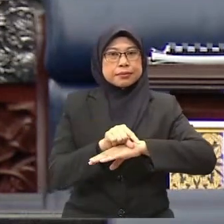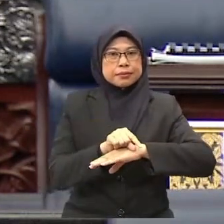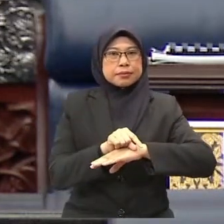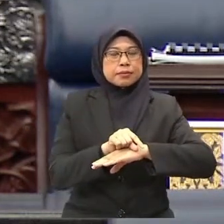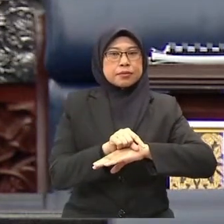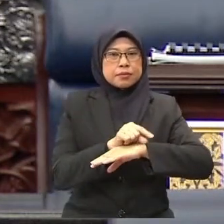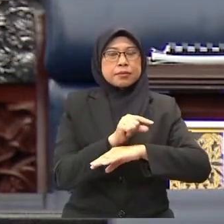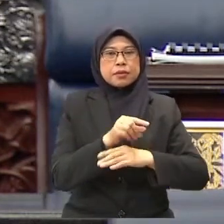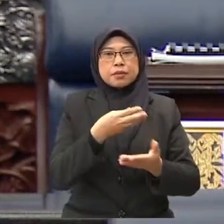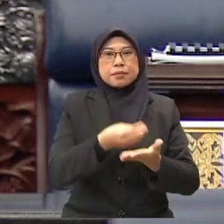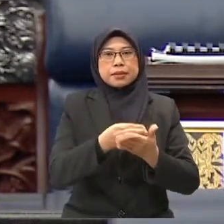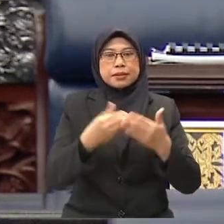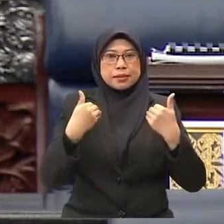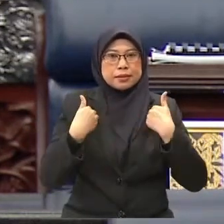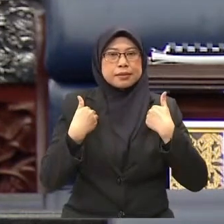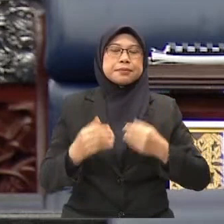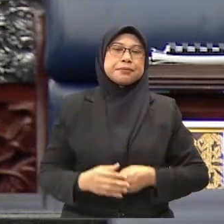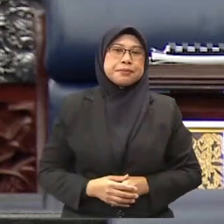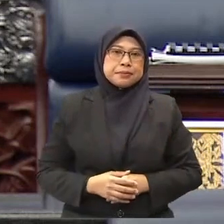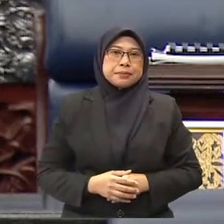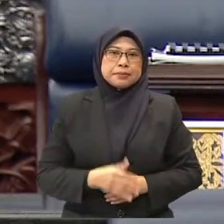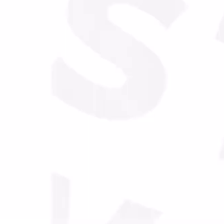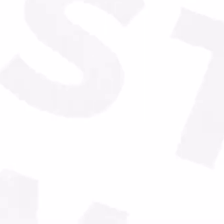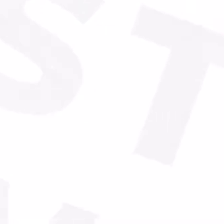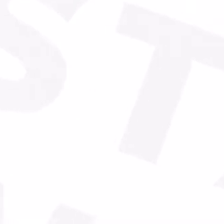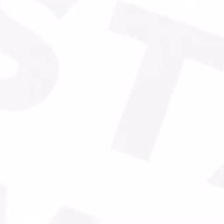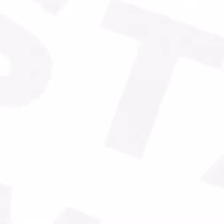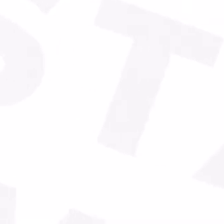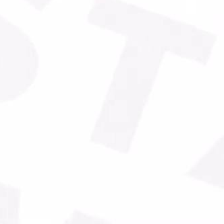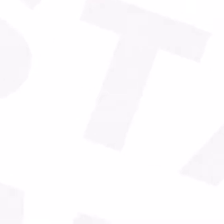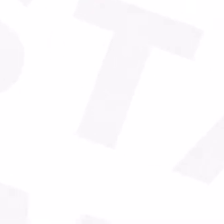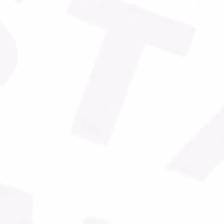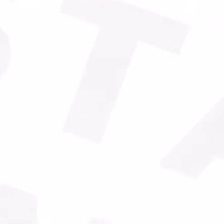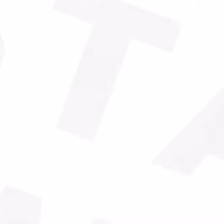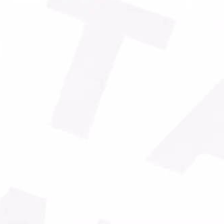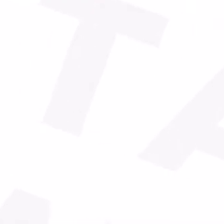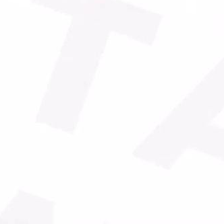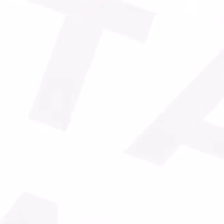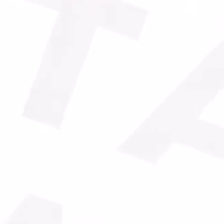peruntukan sedia ada JUPEM itu sendiri. Terima kasih. Terima kasih Yang Berhormat Menteri.